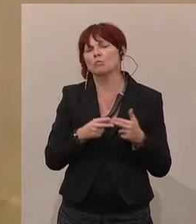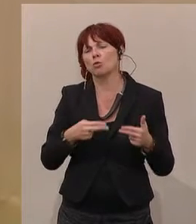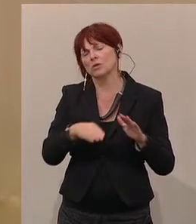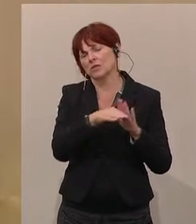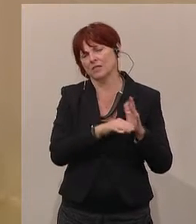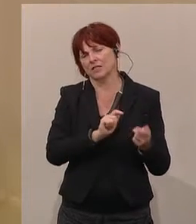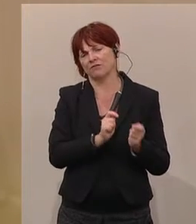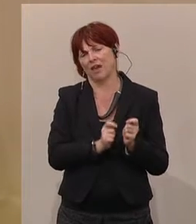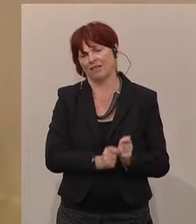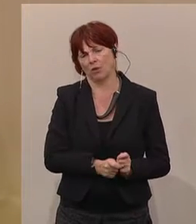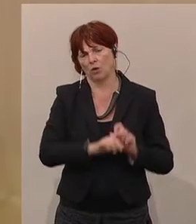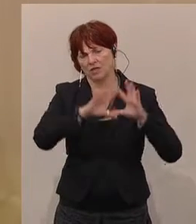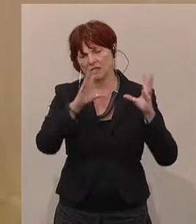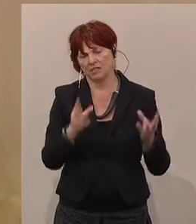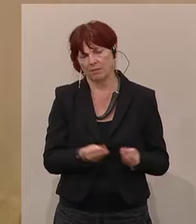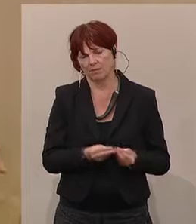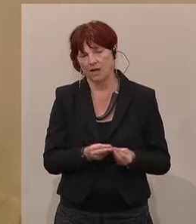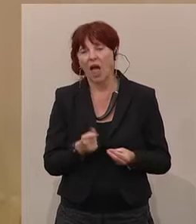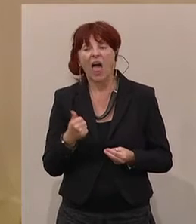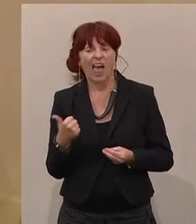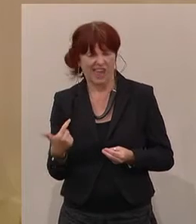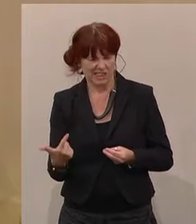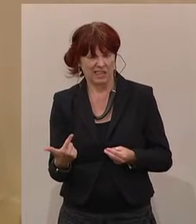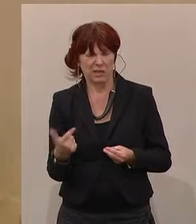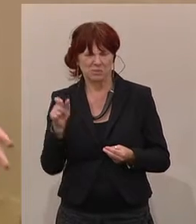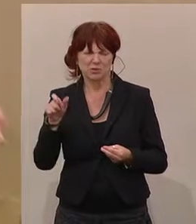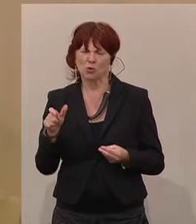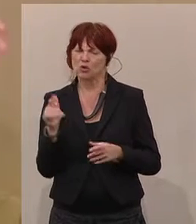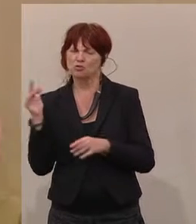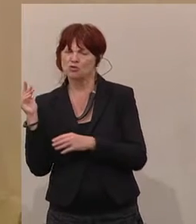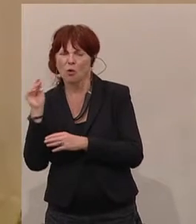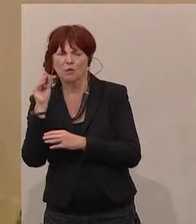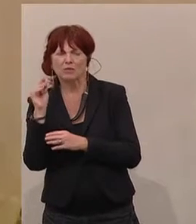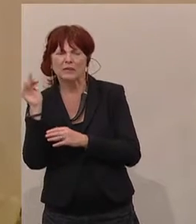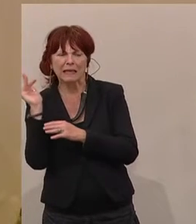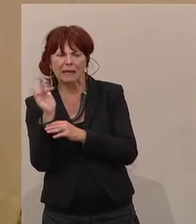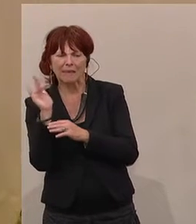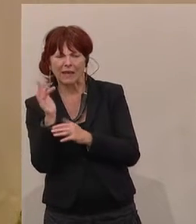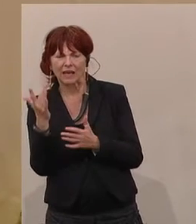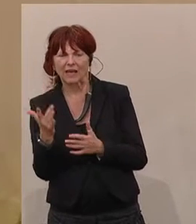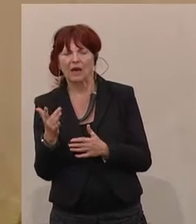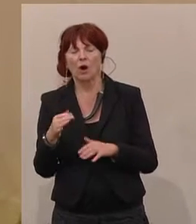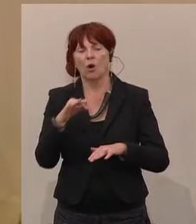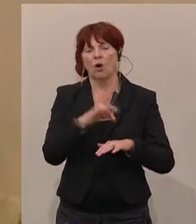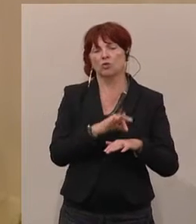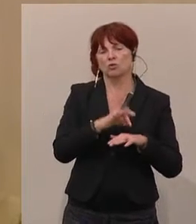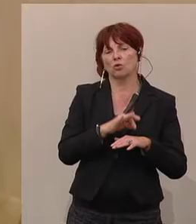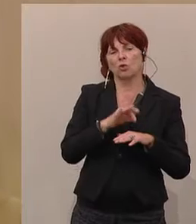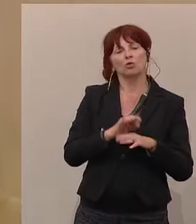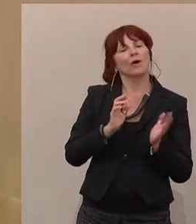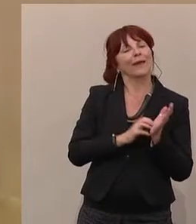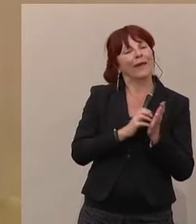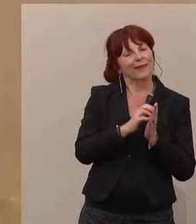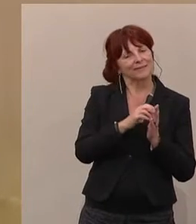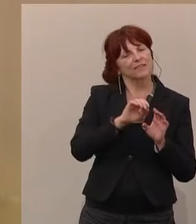werden. Es gibt ein paar Bedenken dagegen, das wurde zumindest im Ausschuss von der Frau Dr. Gries von der NEOS geäußert, dass